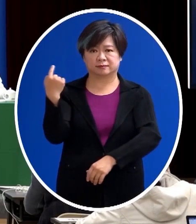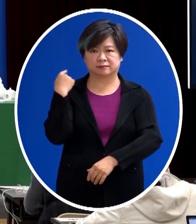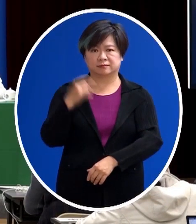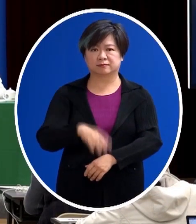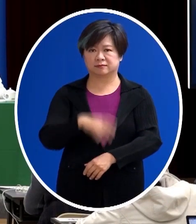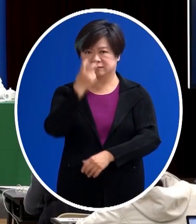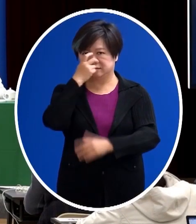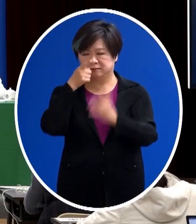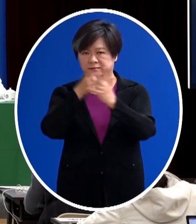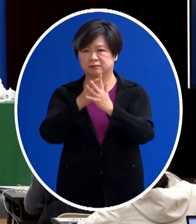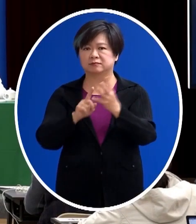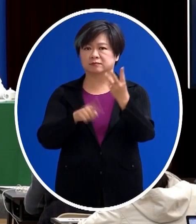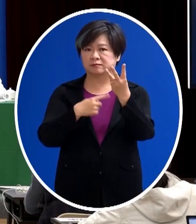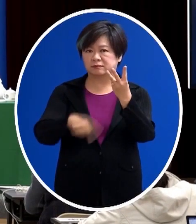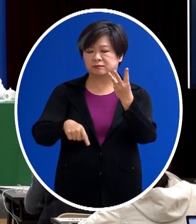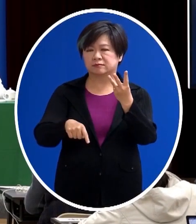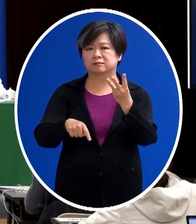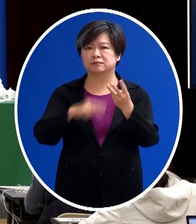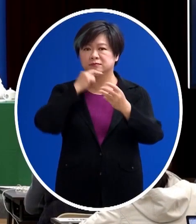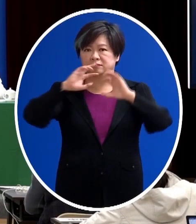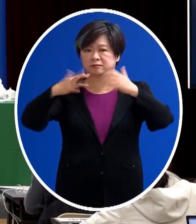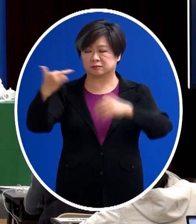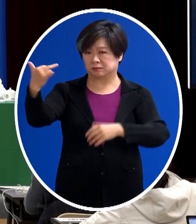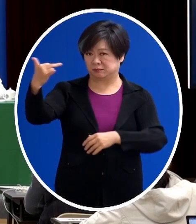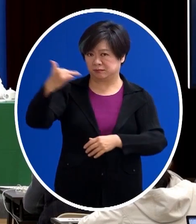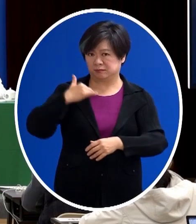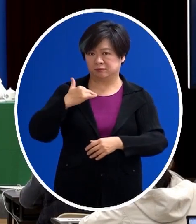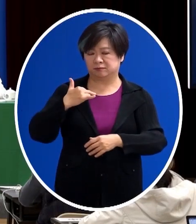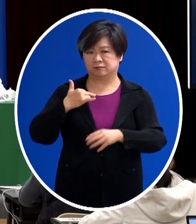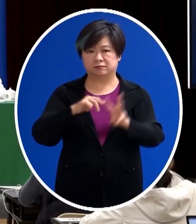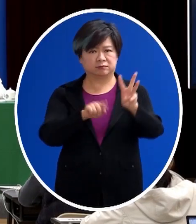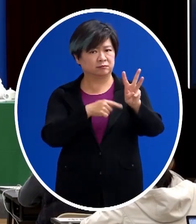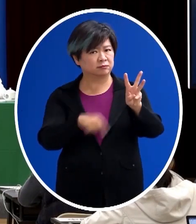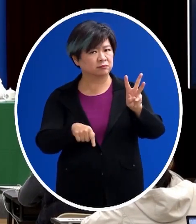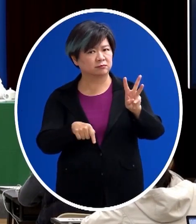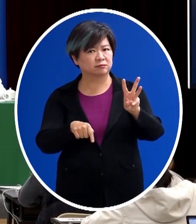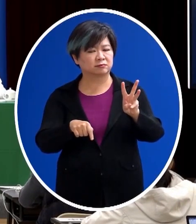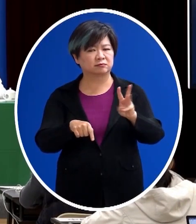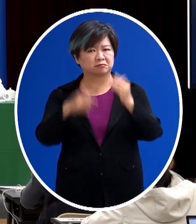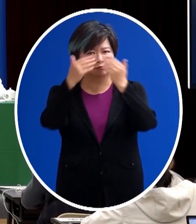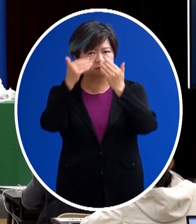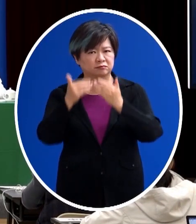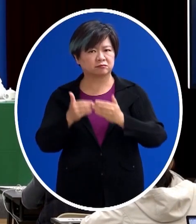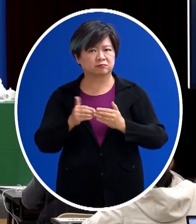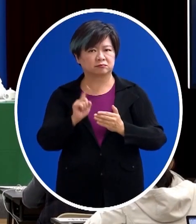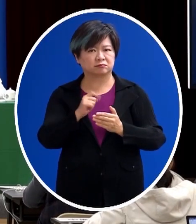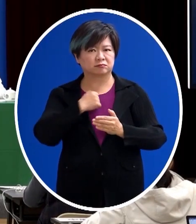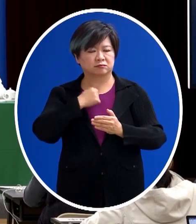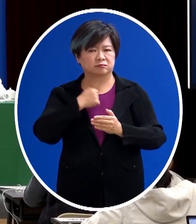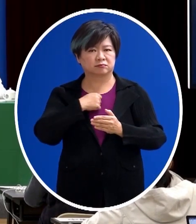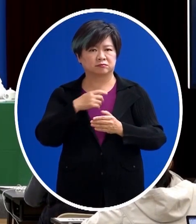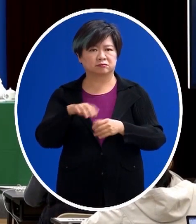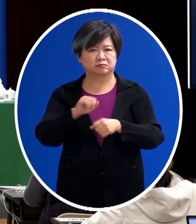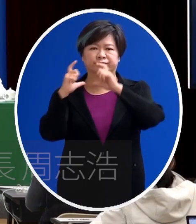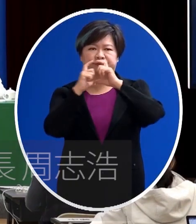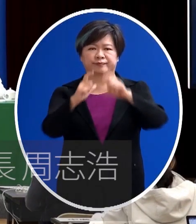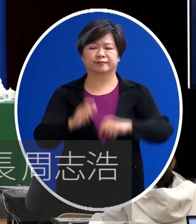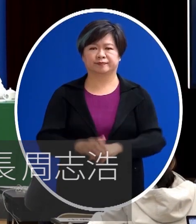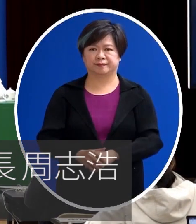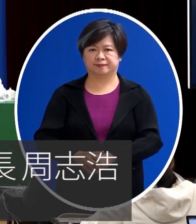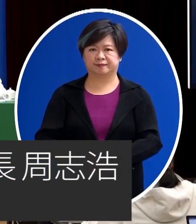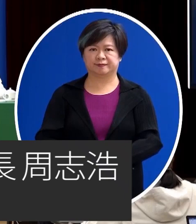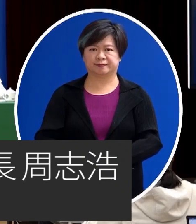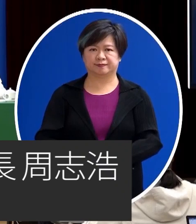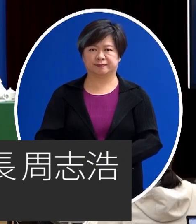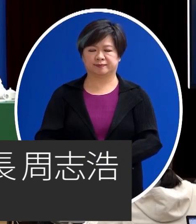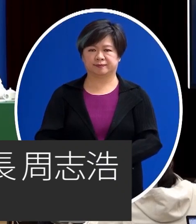那个三名从英国航班回来的确诊者当中，我们什么时候可以比对出来，就是说它的株型是变异株呢？ 里面的话